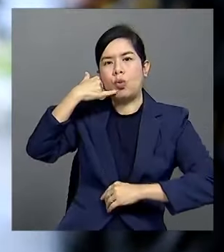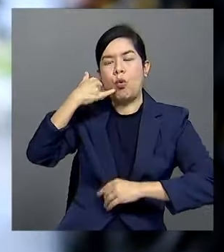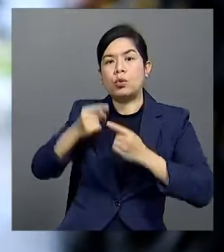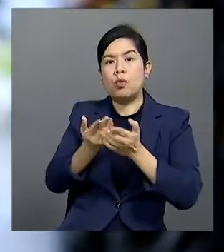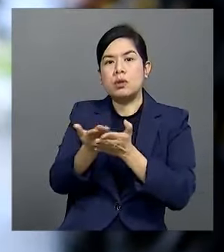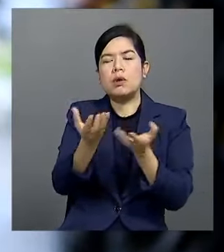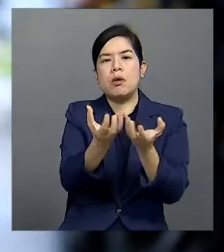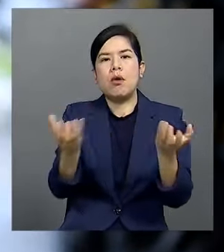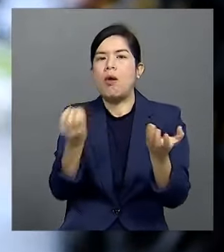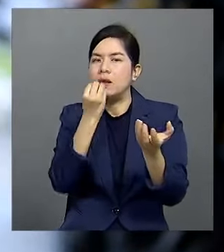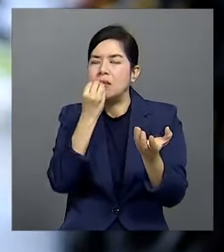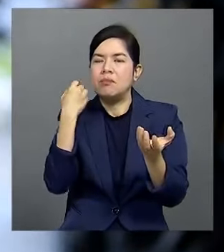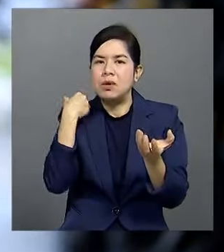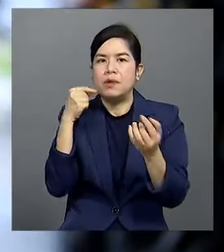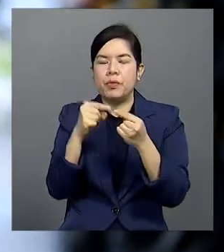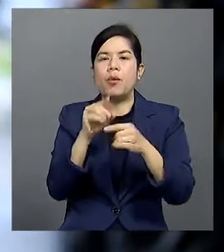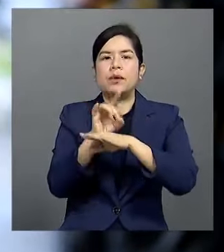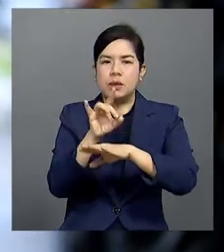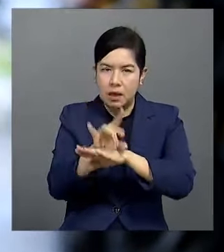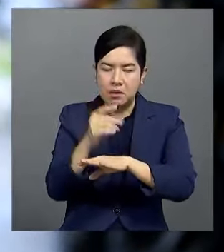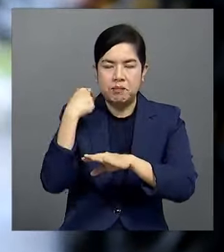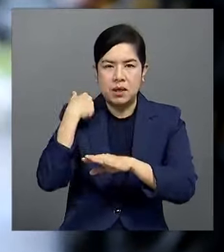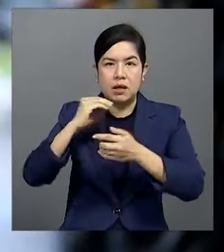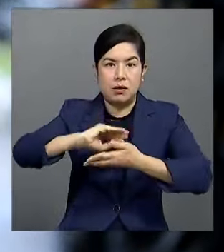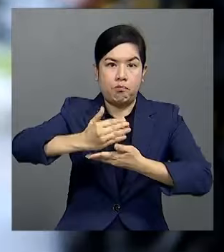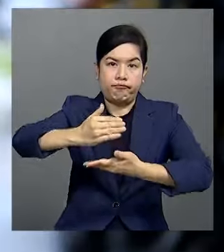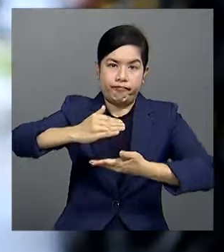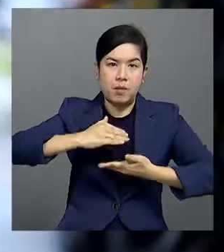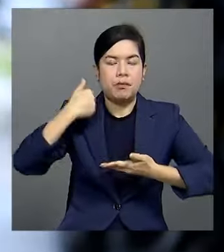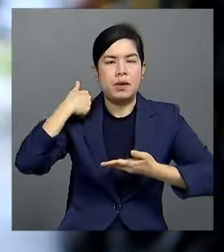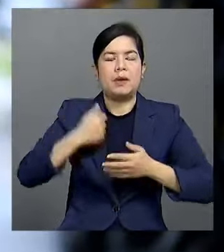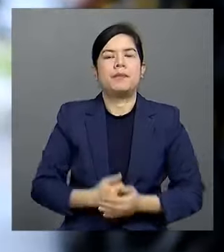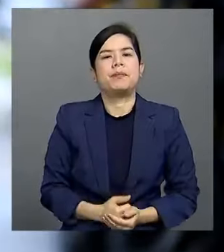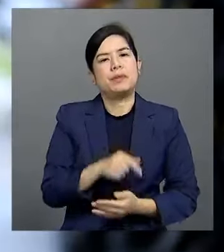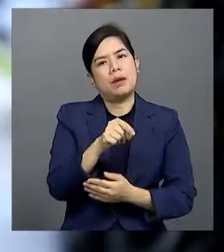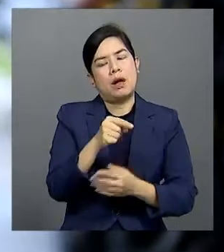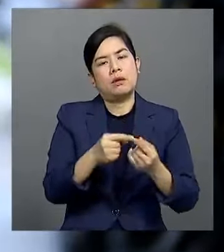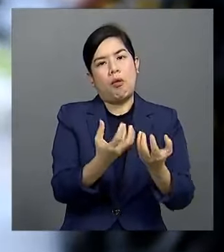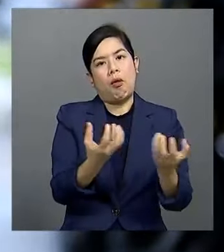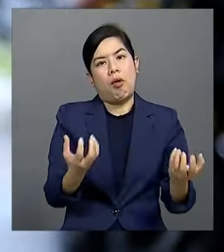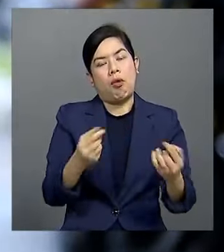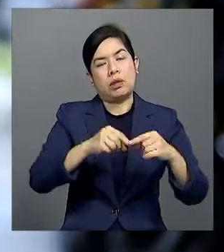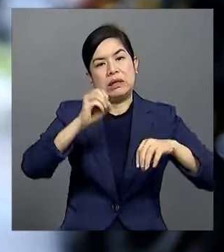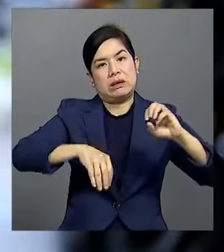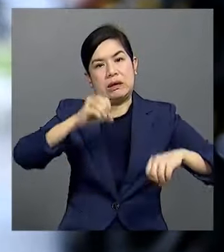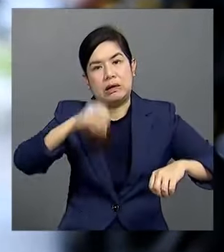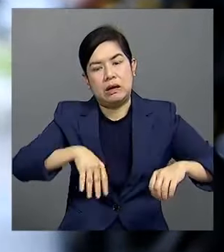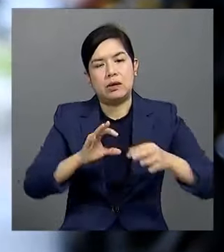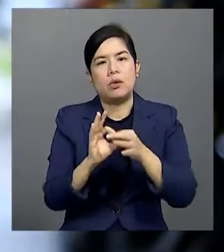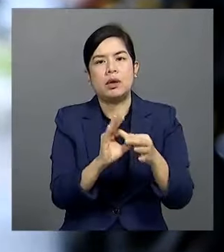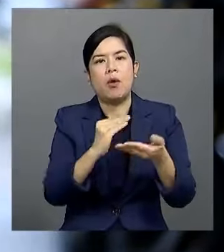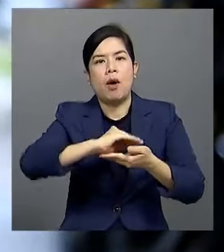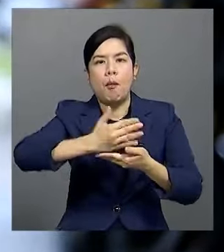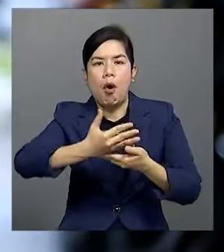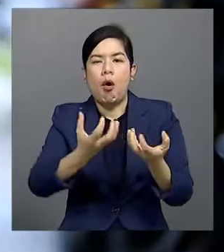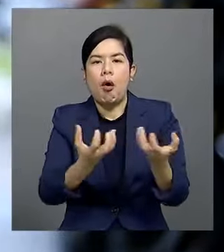การสั่งอาหารออนไลน์หรือที่เรียกว่าฟู้ดเดลิเวอรี่เพิ่มขึ้นส่งผลให้ปริมาณขยะที่เกิดขึ้นจากการสั่งสินค้าหรือว่าฟู้ดเดลิเ